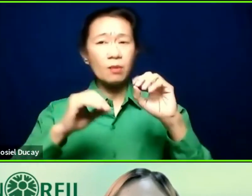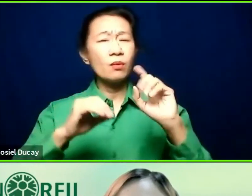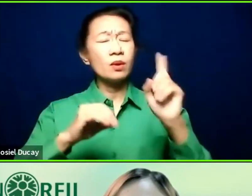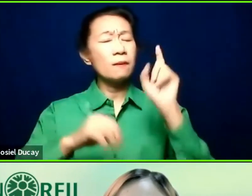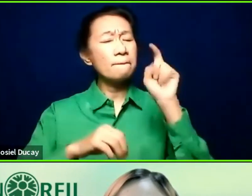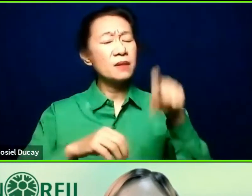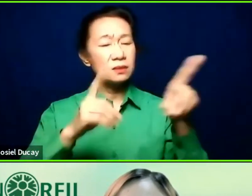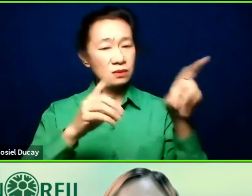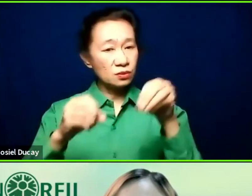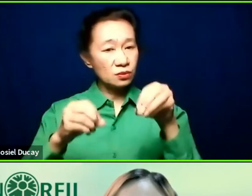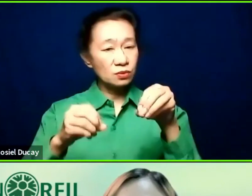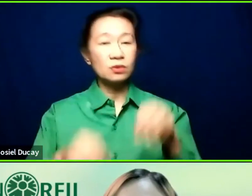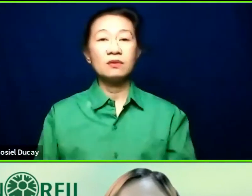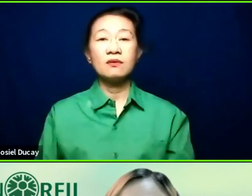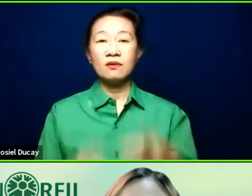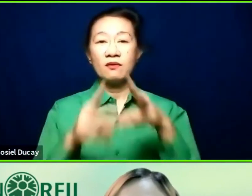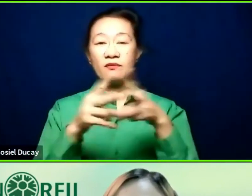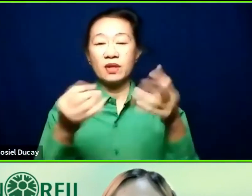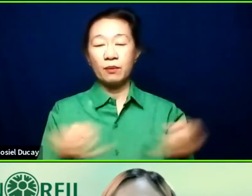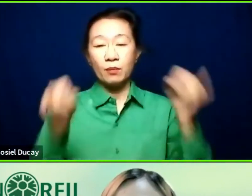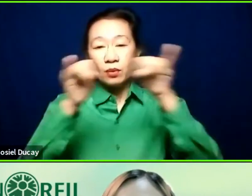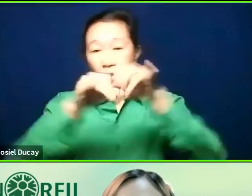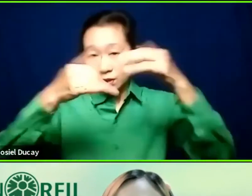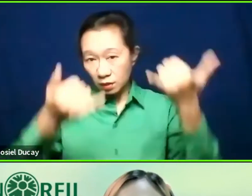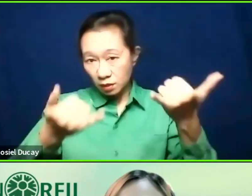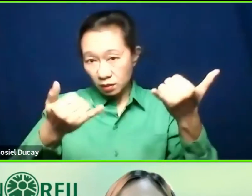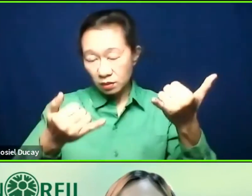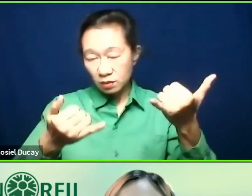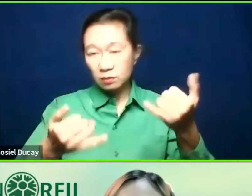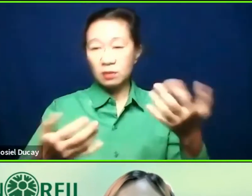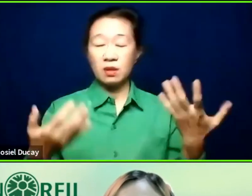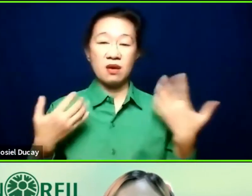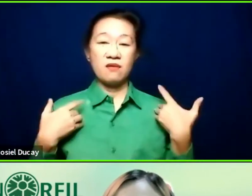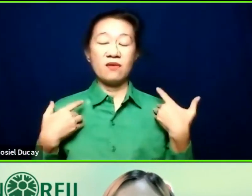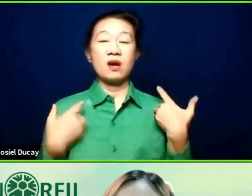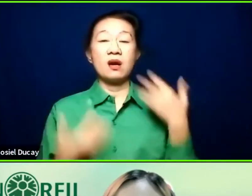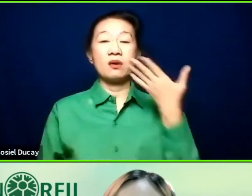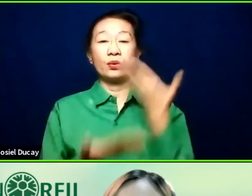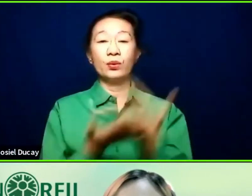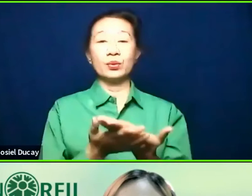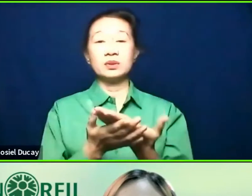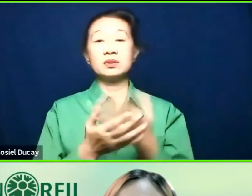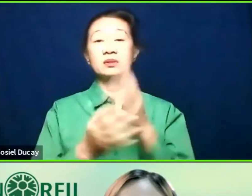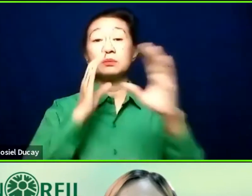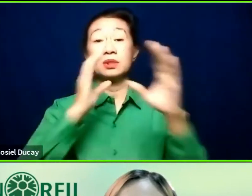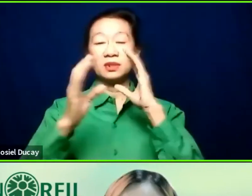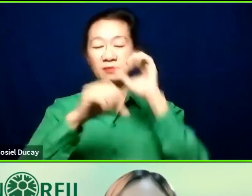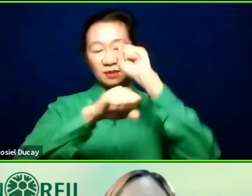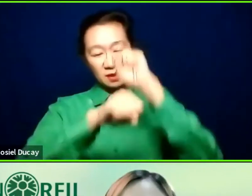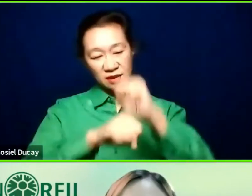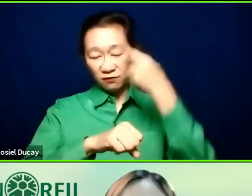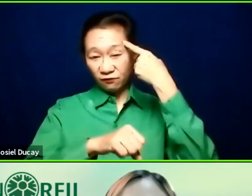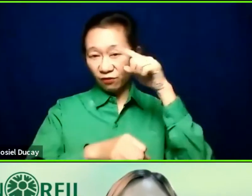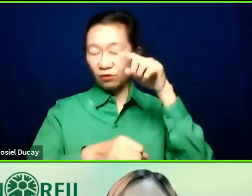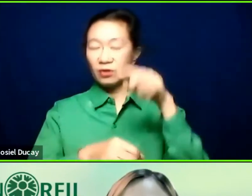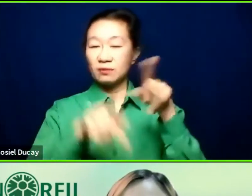gawin na trabaho. So very important po at this point is to establish a good communication system for him, no, that